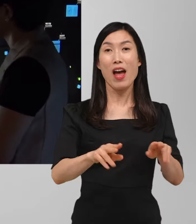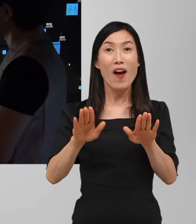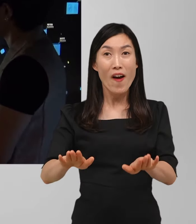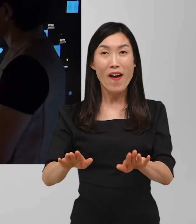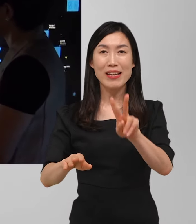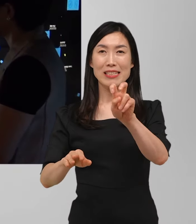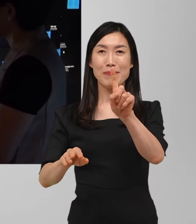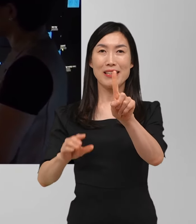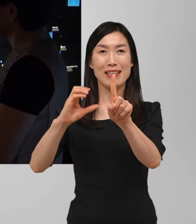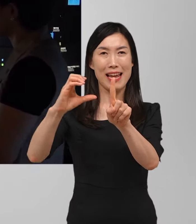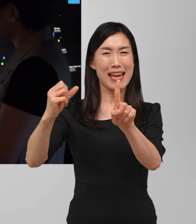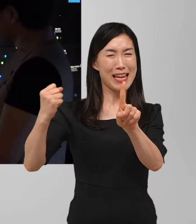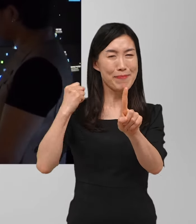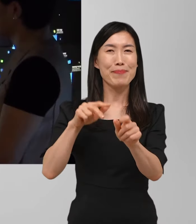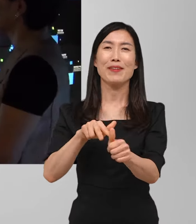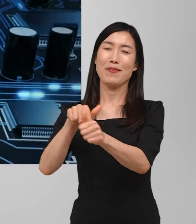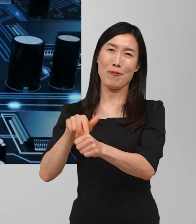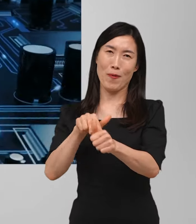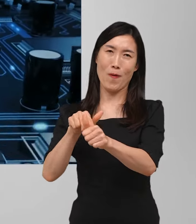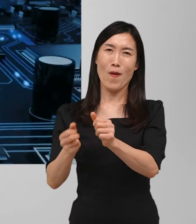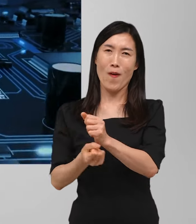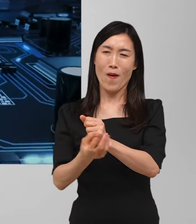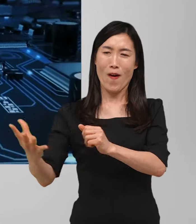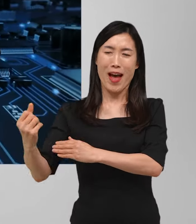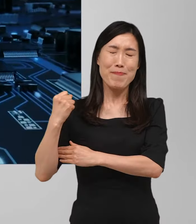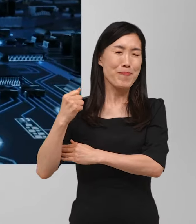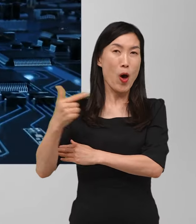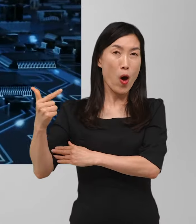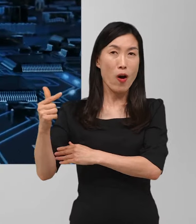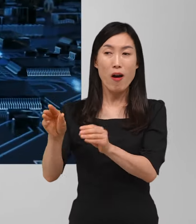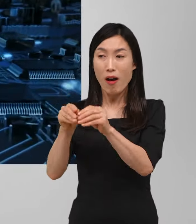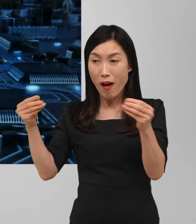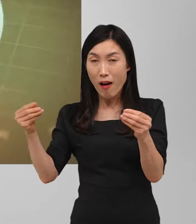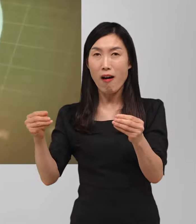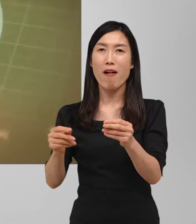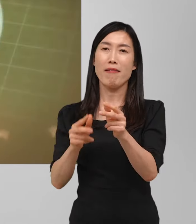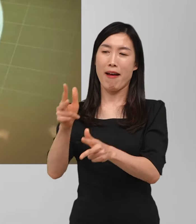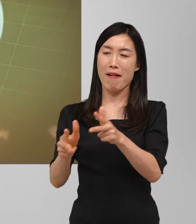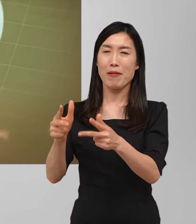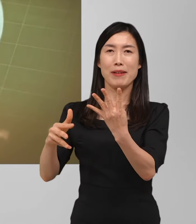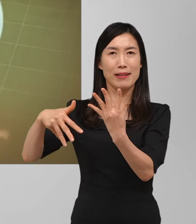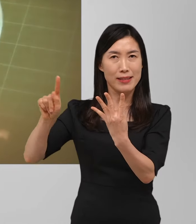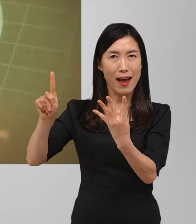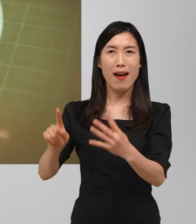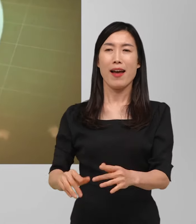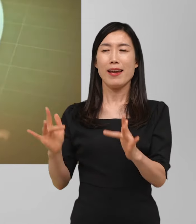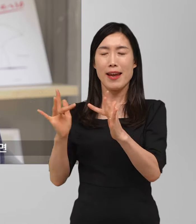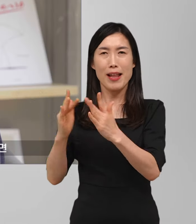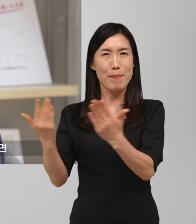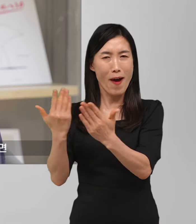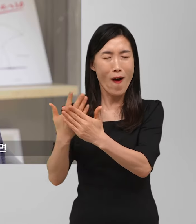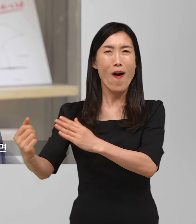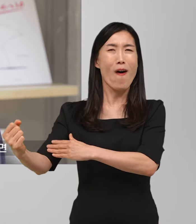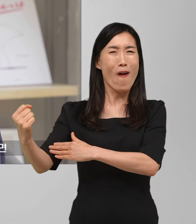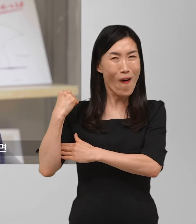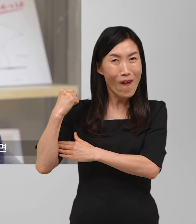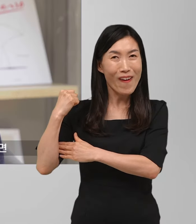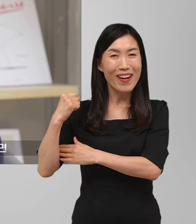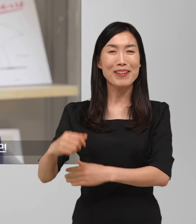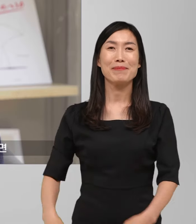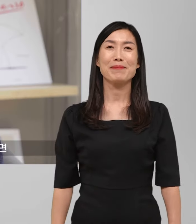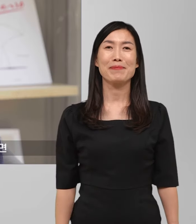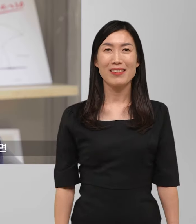21세기의 원유라고도 하는데요. 데이터는 4차 산업혁명과 디지털 시대의 핵심 자원입니다. 그런데